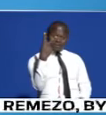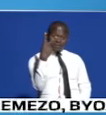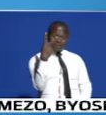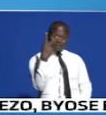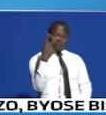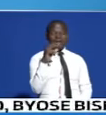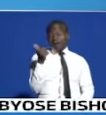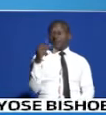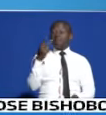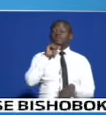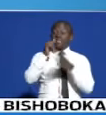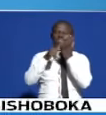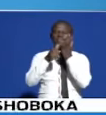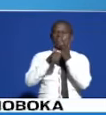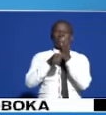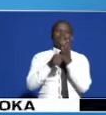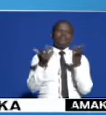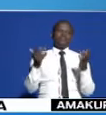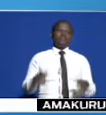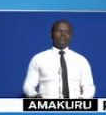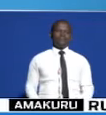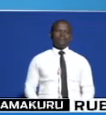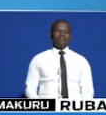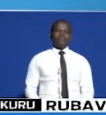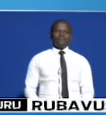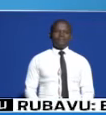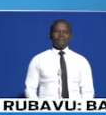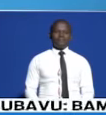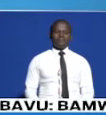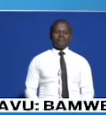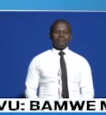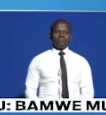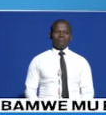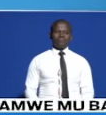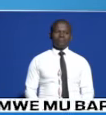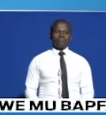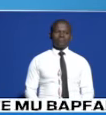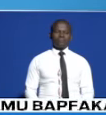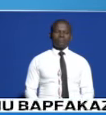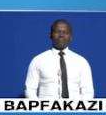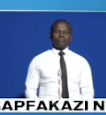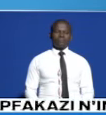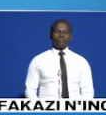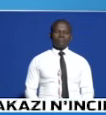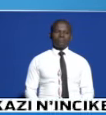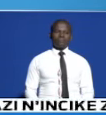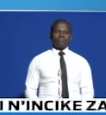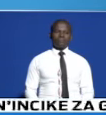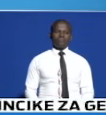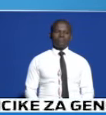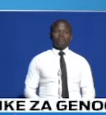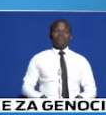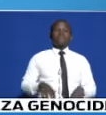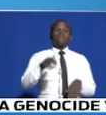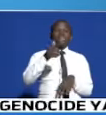abandi babiri nta kibazo turabana neza. abo